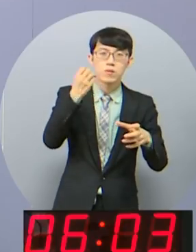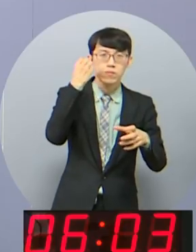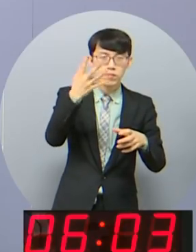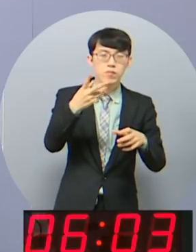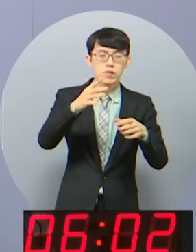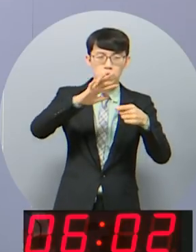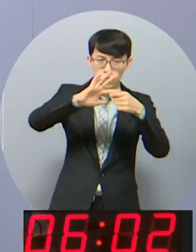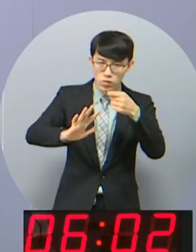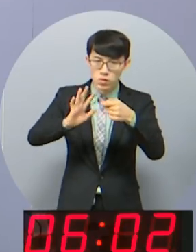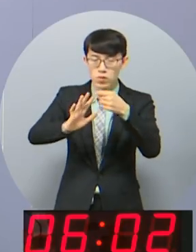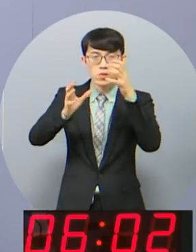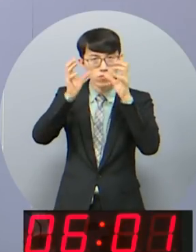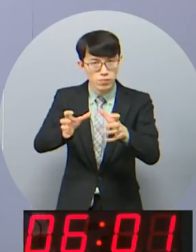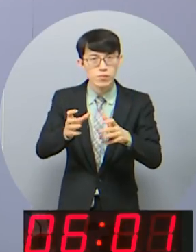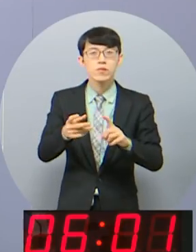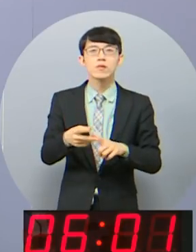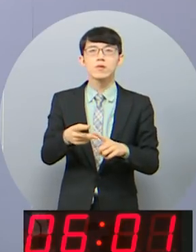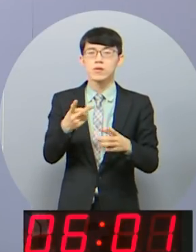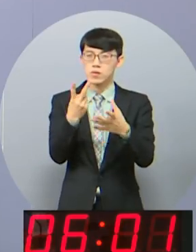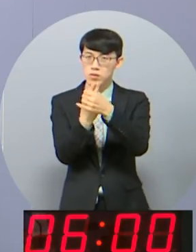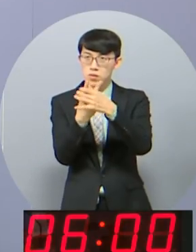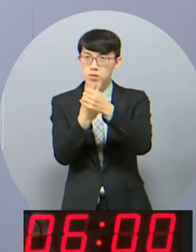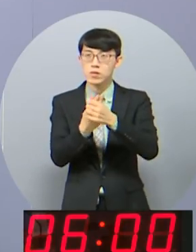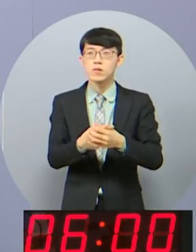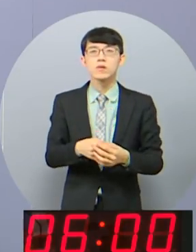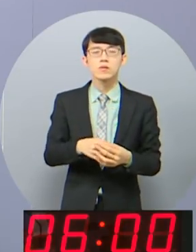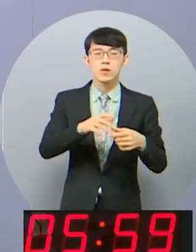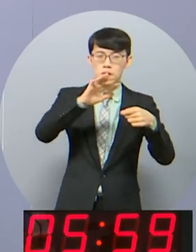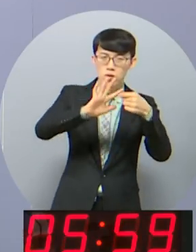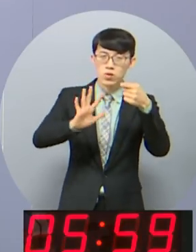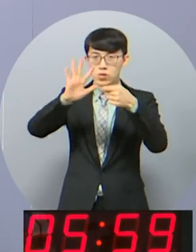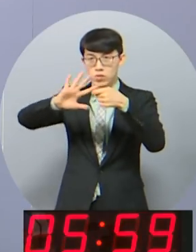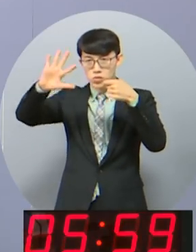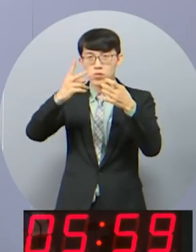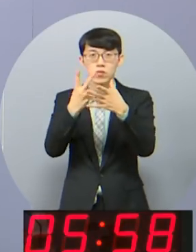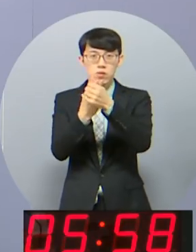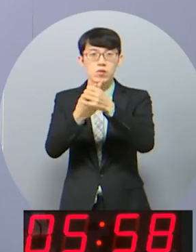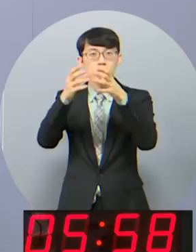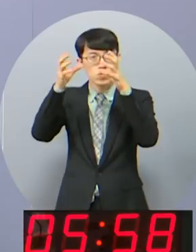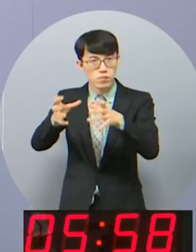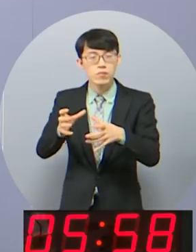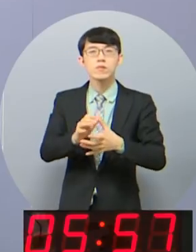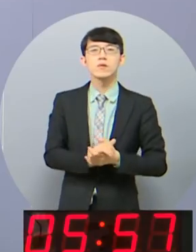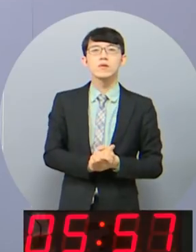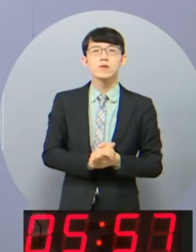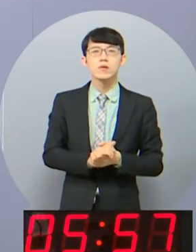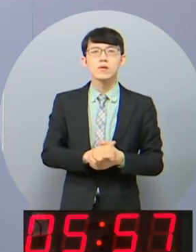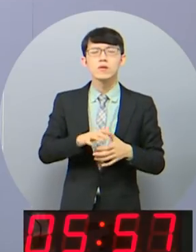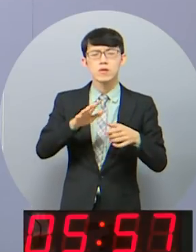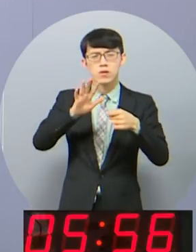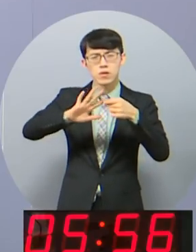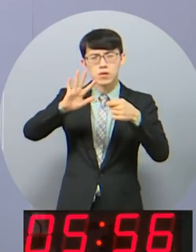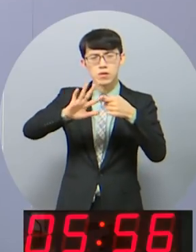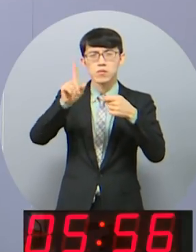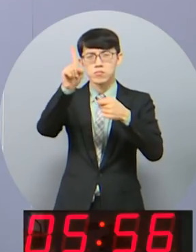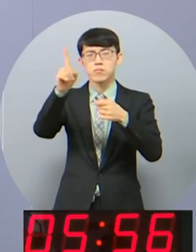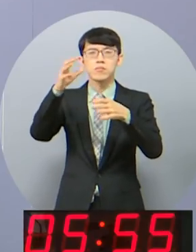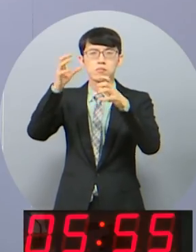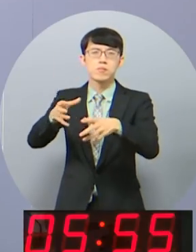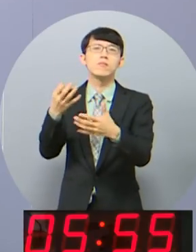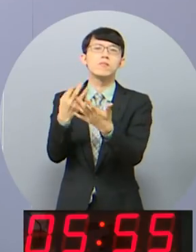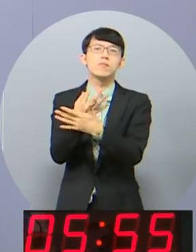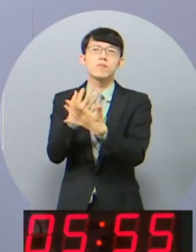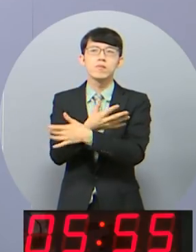啊，甲完全中学，咱即马甲是完全中学，特别啊，完全中学一间高中无够，一定爱新市